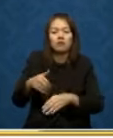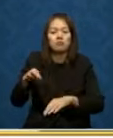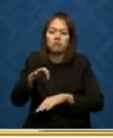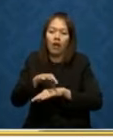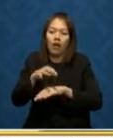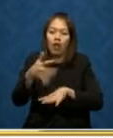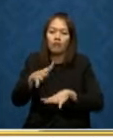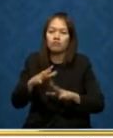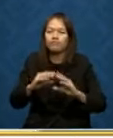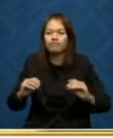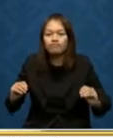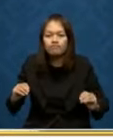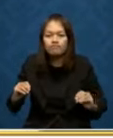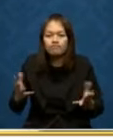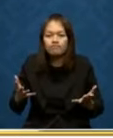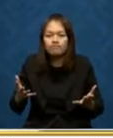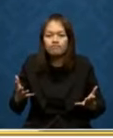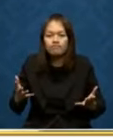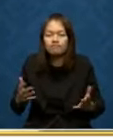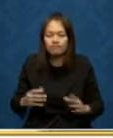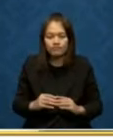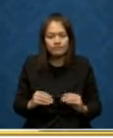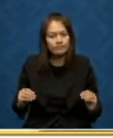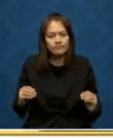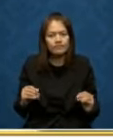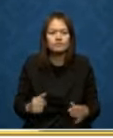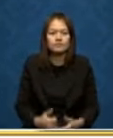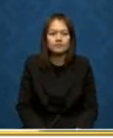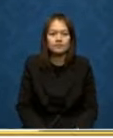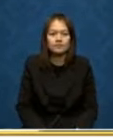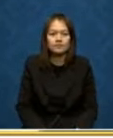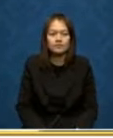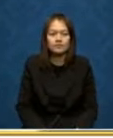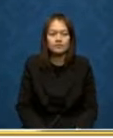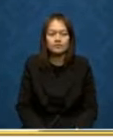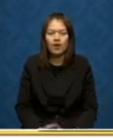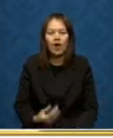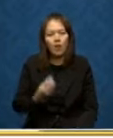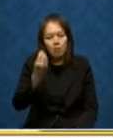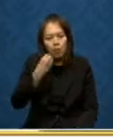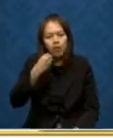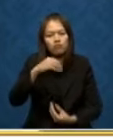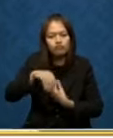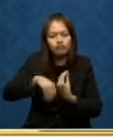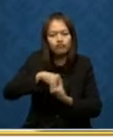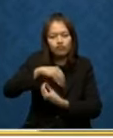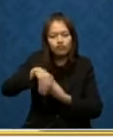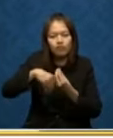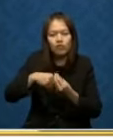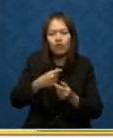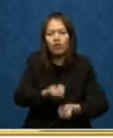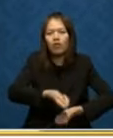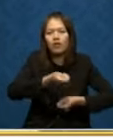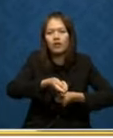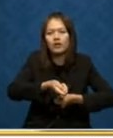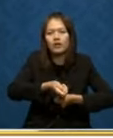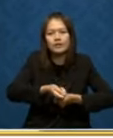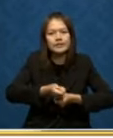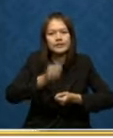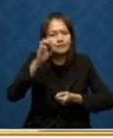ก็เงียบหายไปนะครับแล้วก็มันเป็นวงจรอย่างเนี้ยครับจนเกษตรกรเนี่ยไม่มีความ